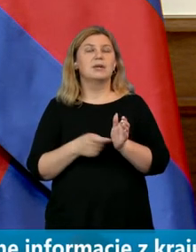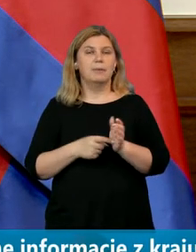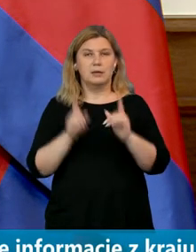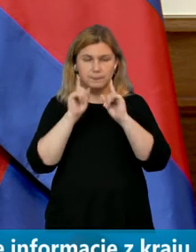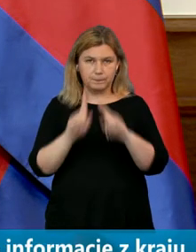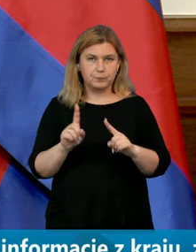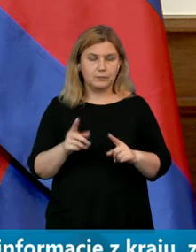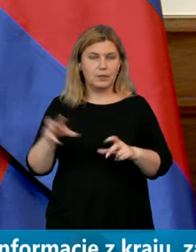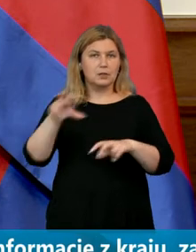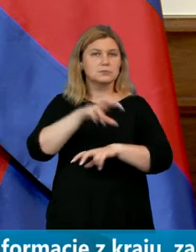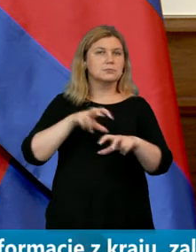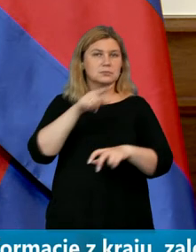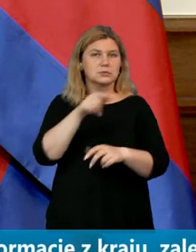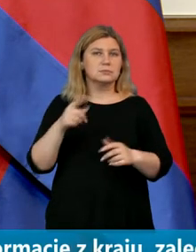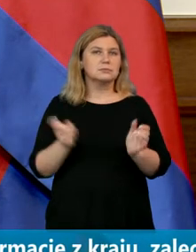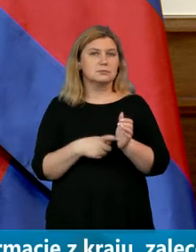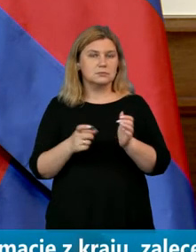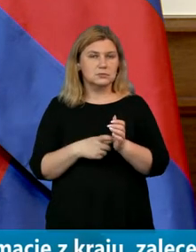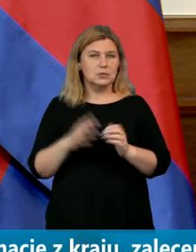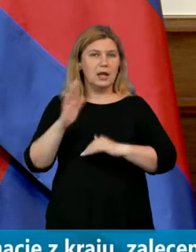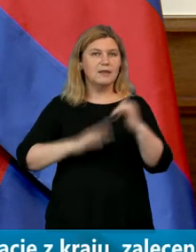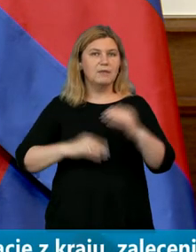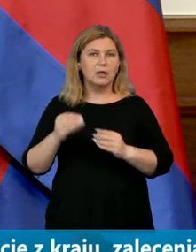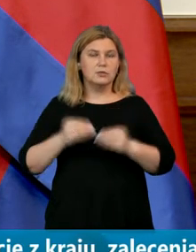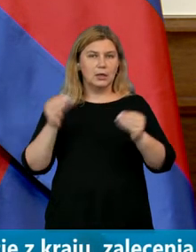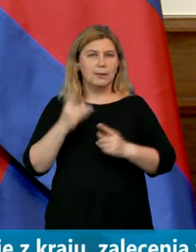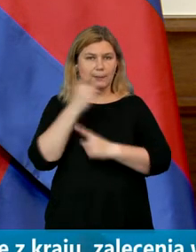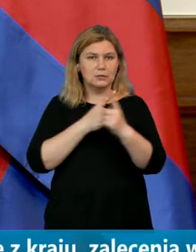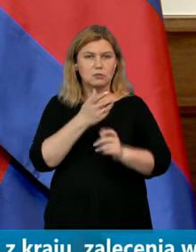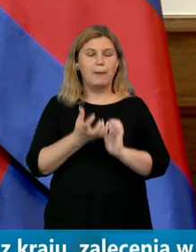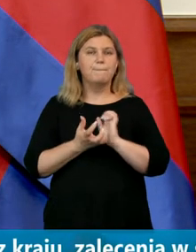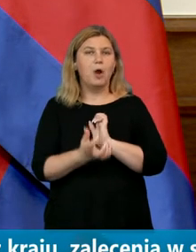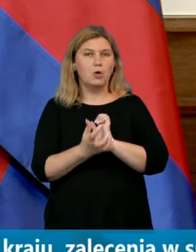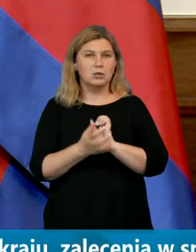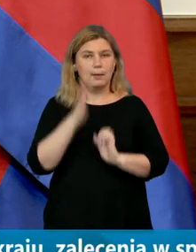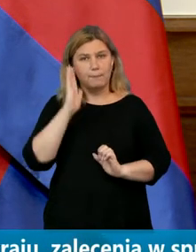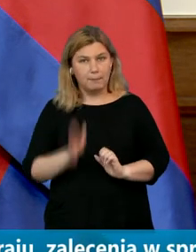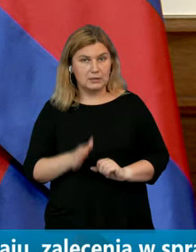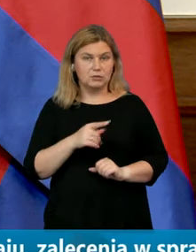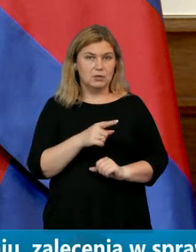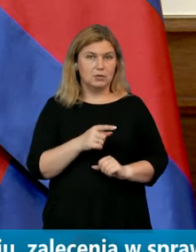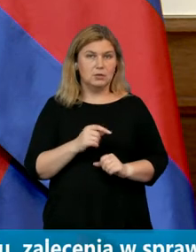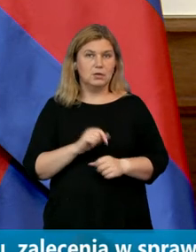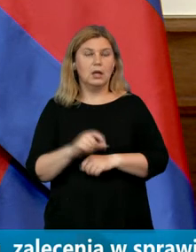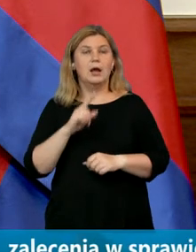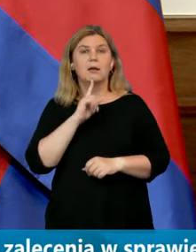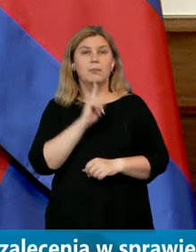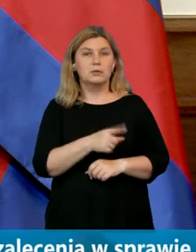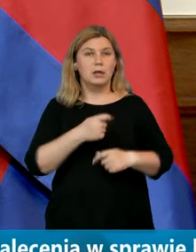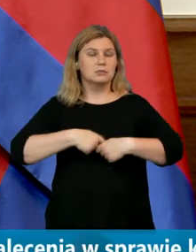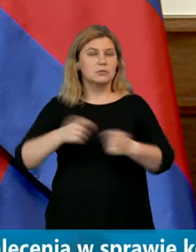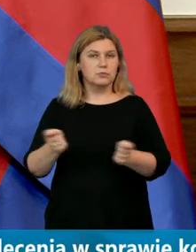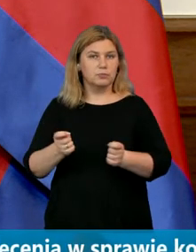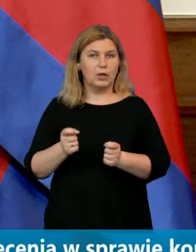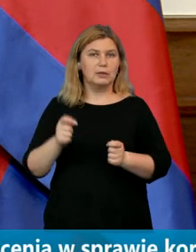te nieruchomości, które tam są, wymagają inwestycji. Liczymy na to, że port te inwestycje podejmie albo zadysponuje, czyli sprzeda